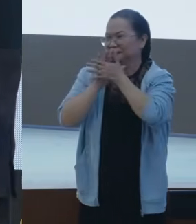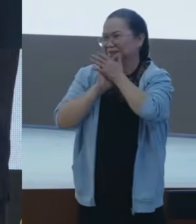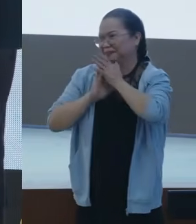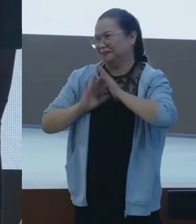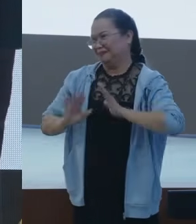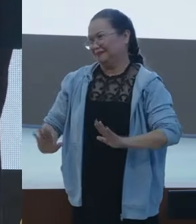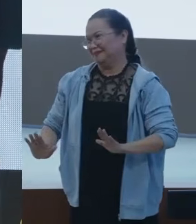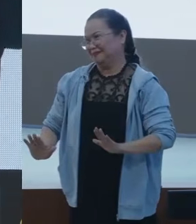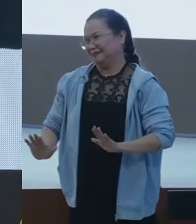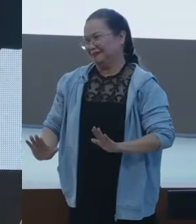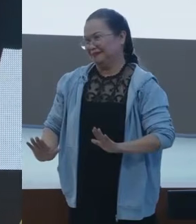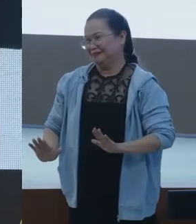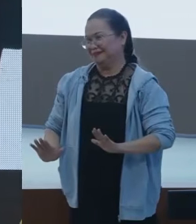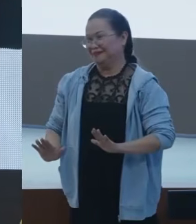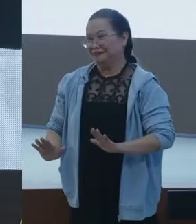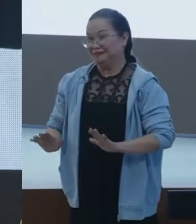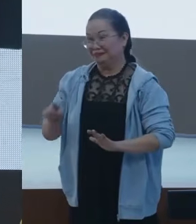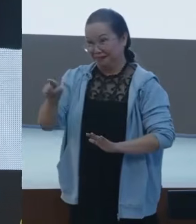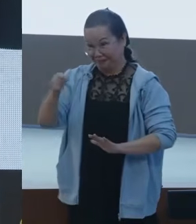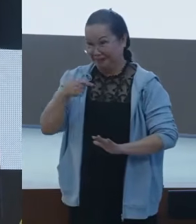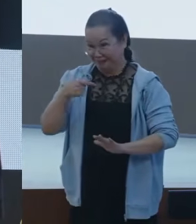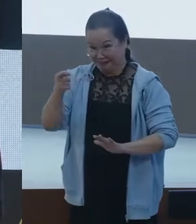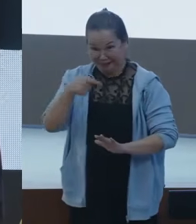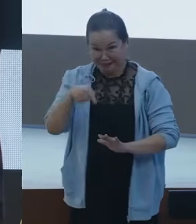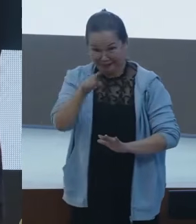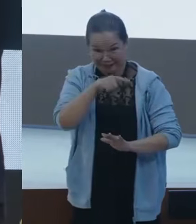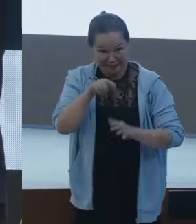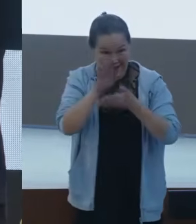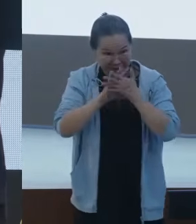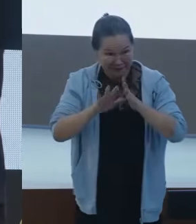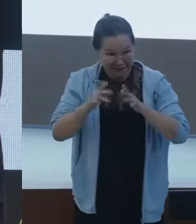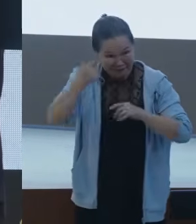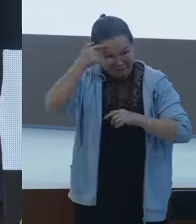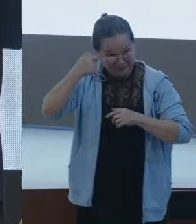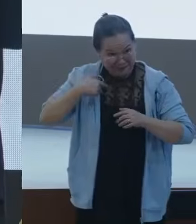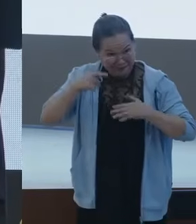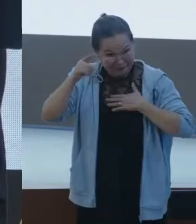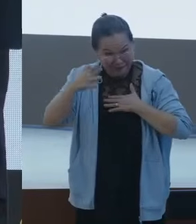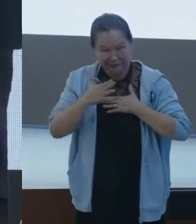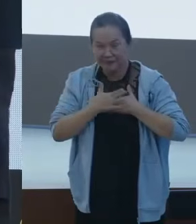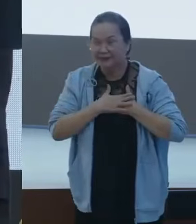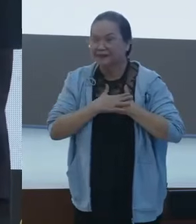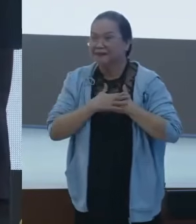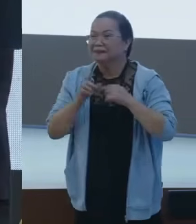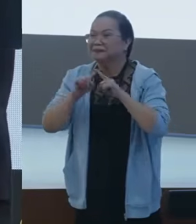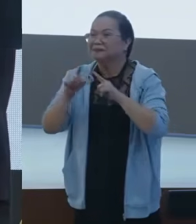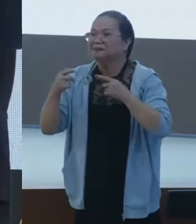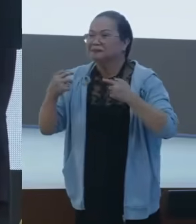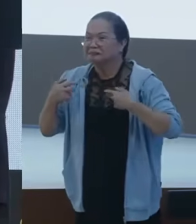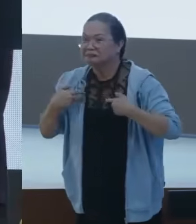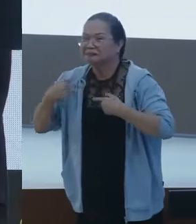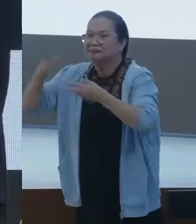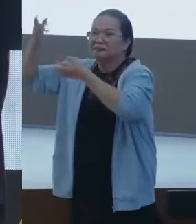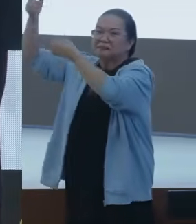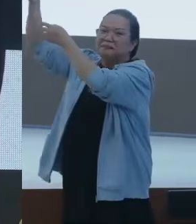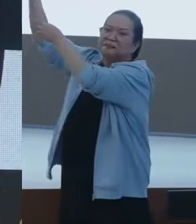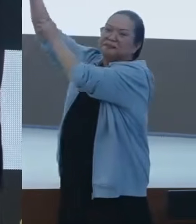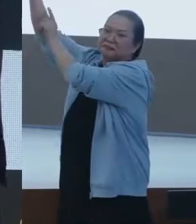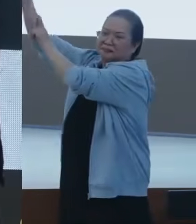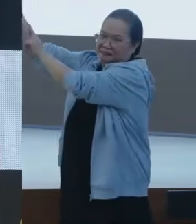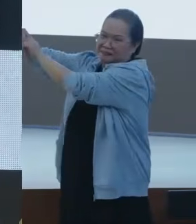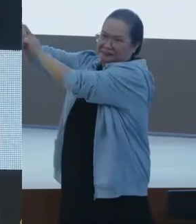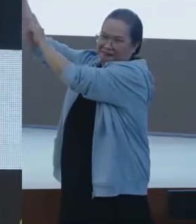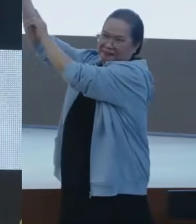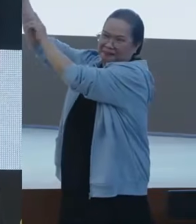You have peace with God because He justified you by grace. You also will have the peace of